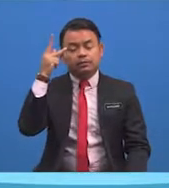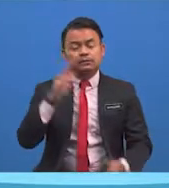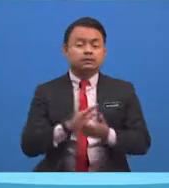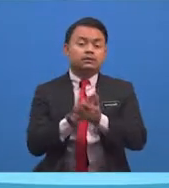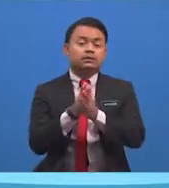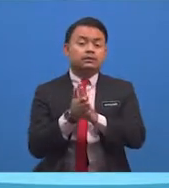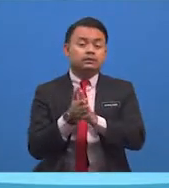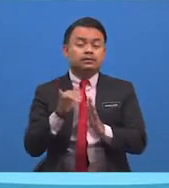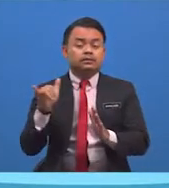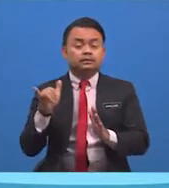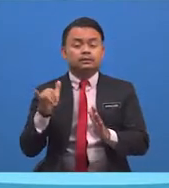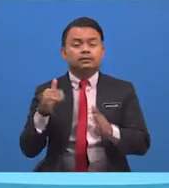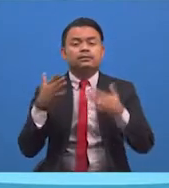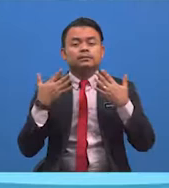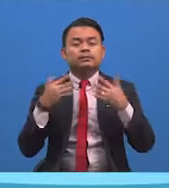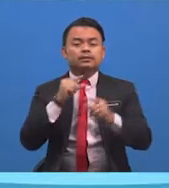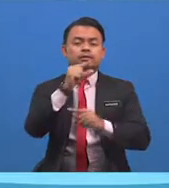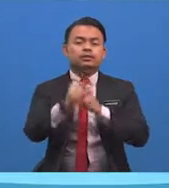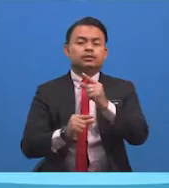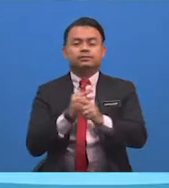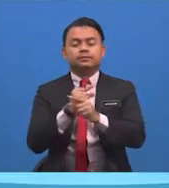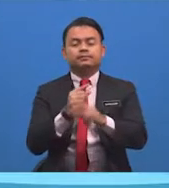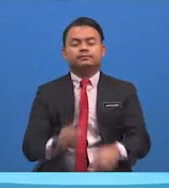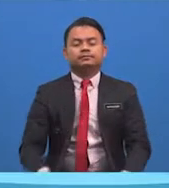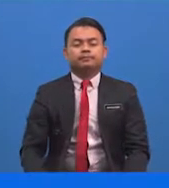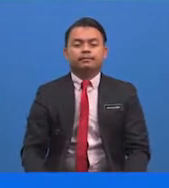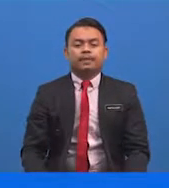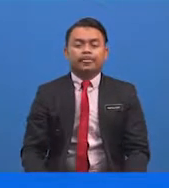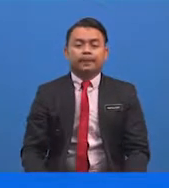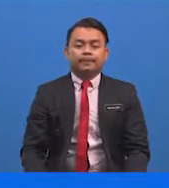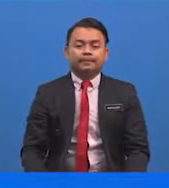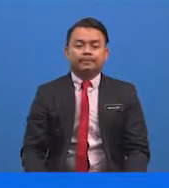berlakunya pemanasan global.